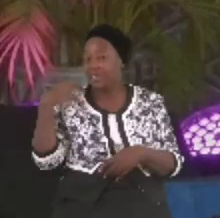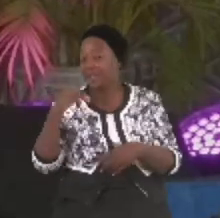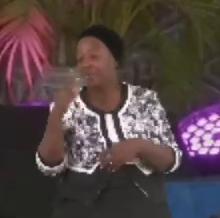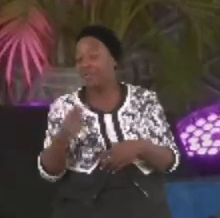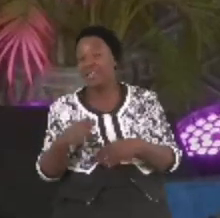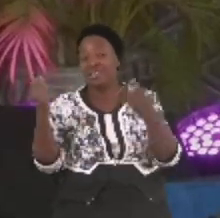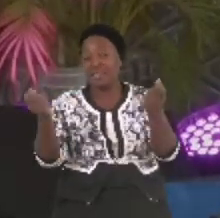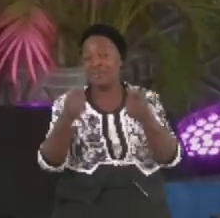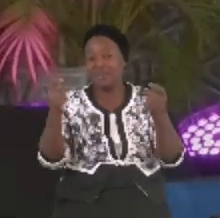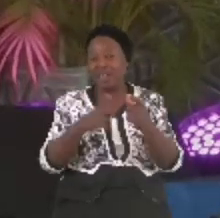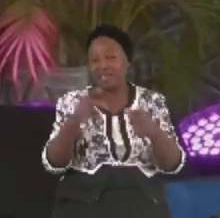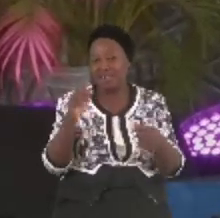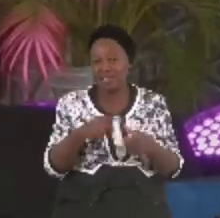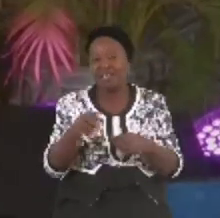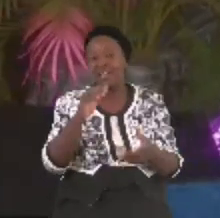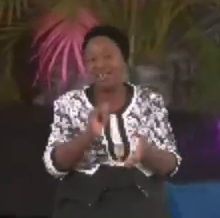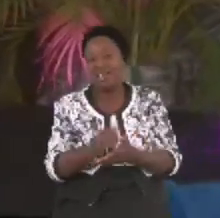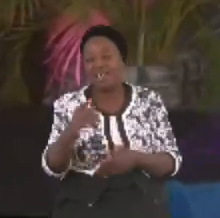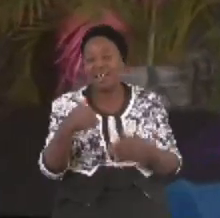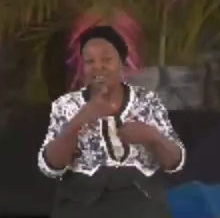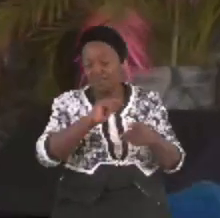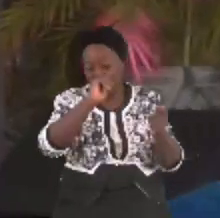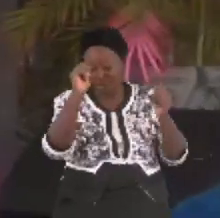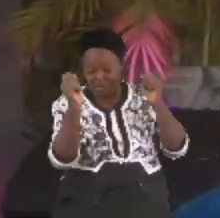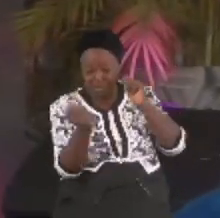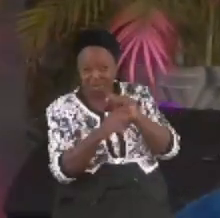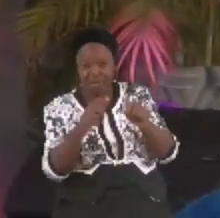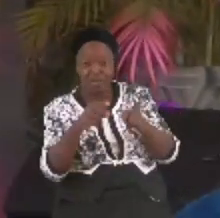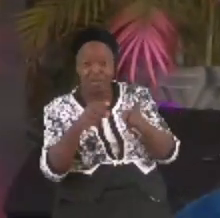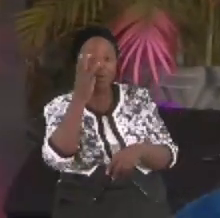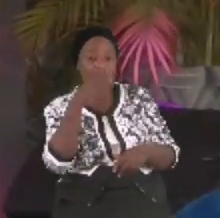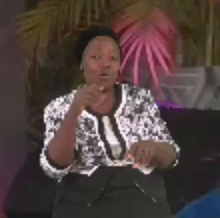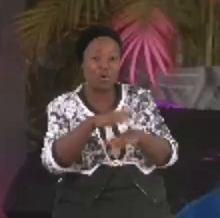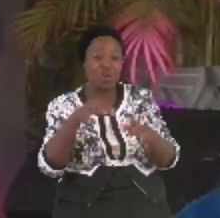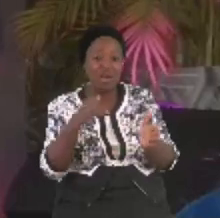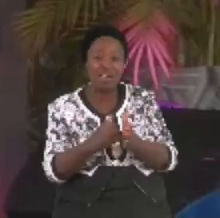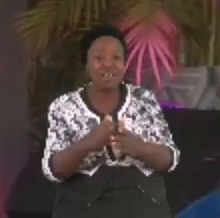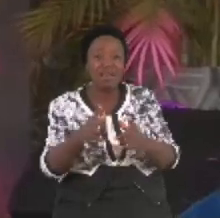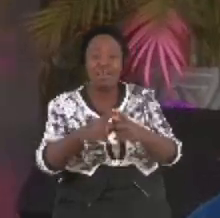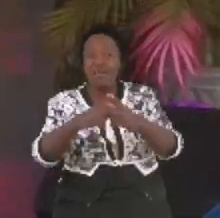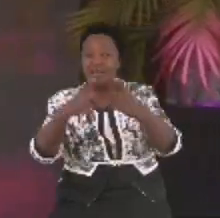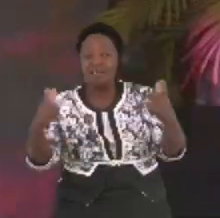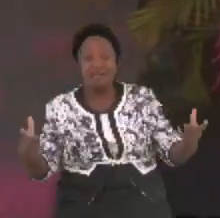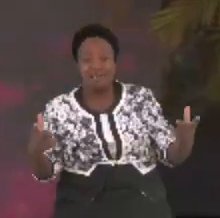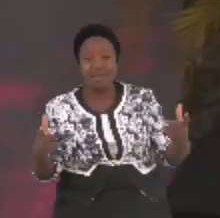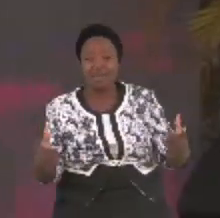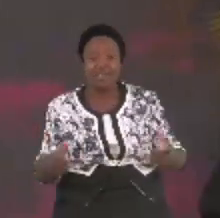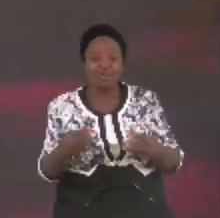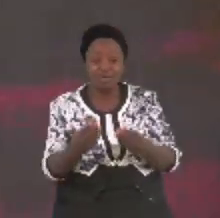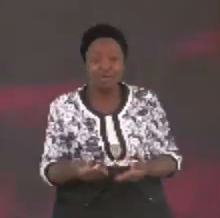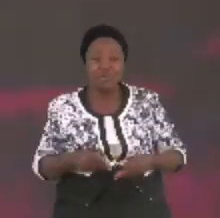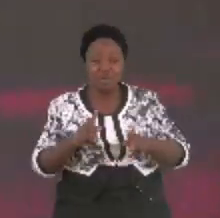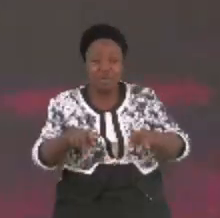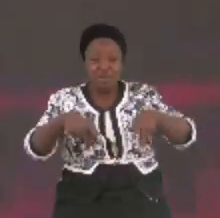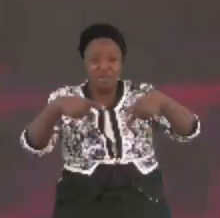route. Cela s'est transformé en vin. Nous appelons ça la provision surnaturelle. La provision surnaturelle.